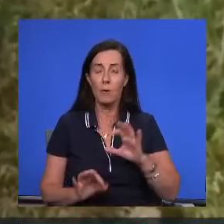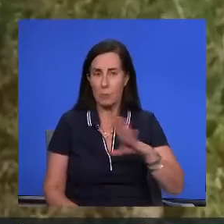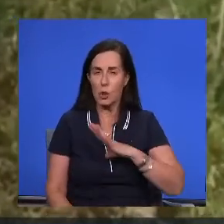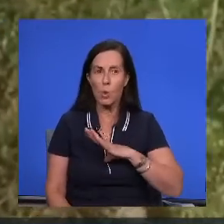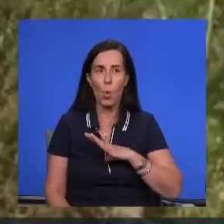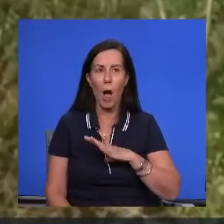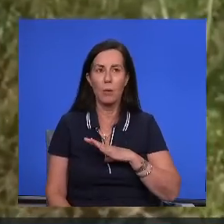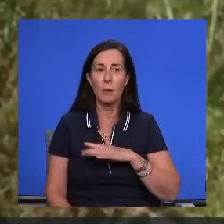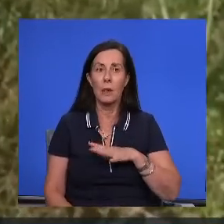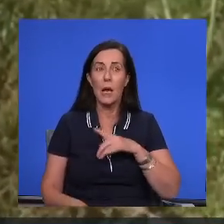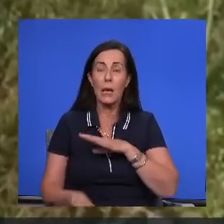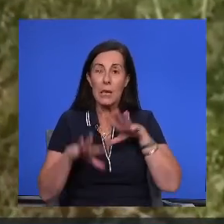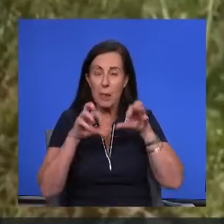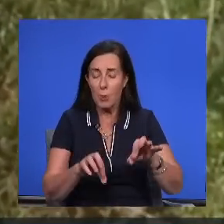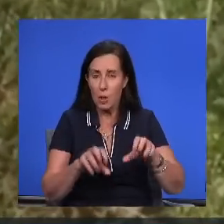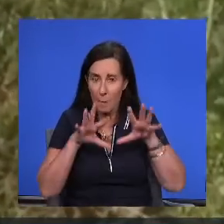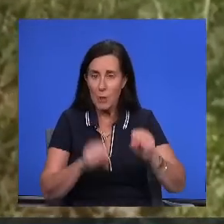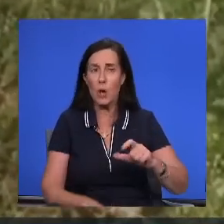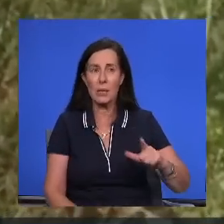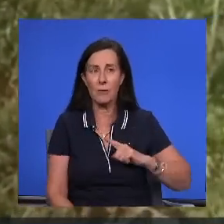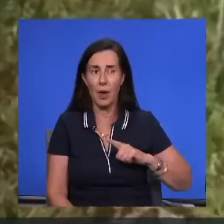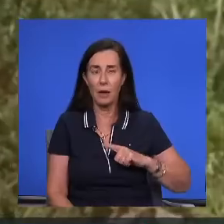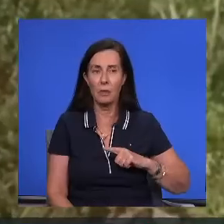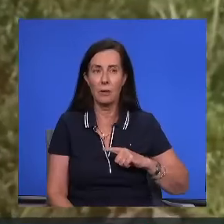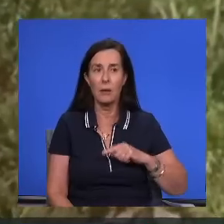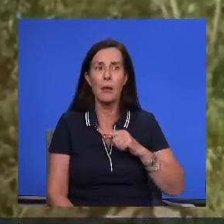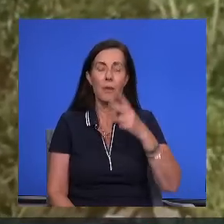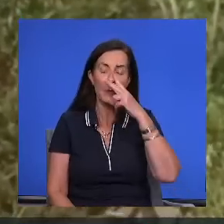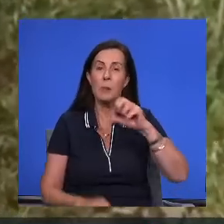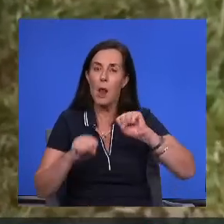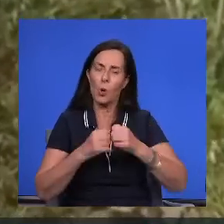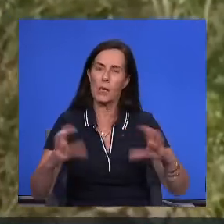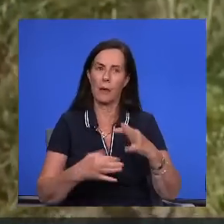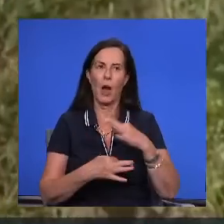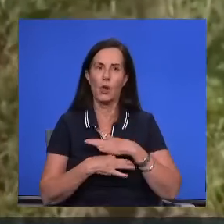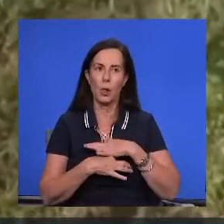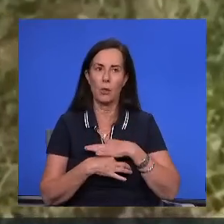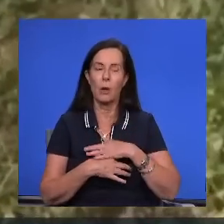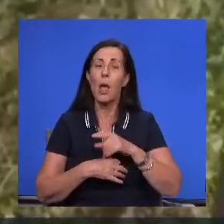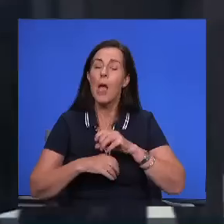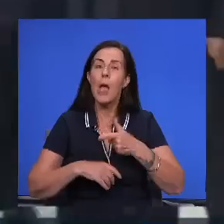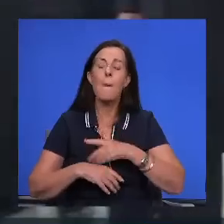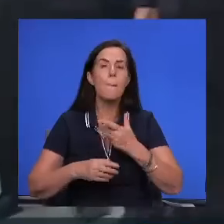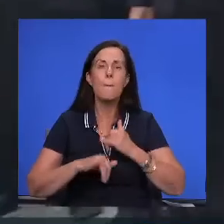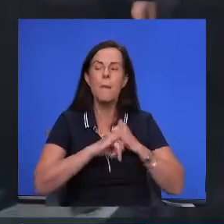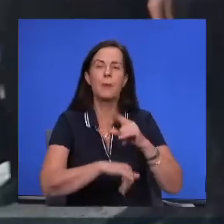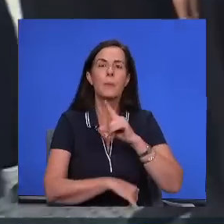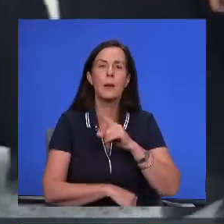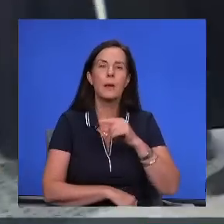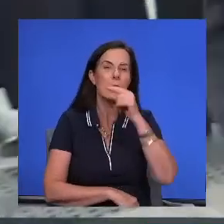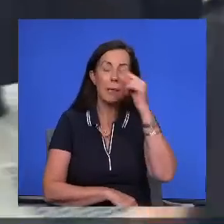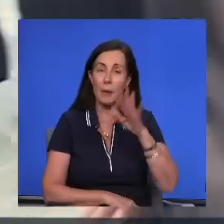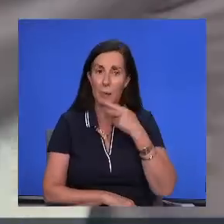لانه نحن قدام تمدد عسكري وفكري وديني وتهديم للمجتمع من خلال نشر المخدرات بسويدا كان